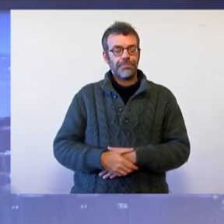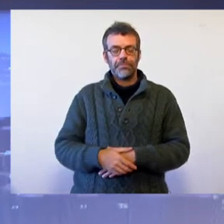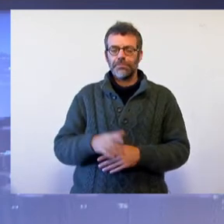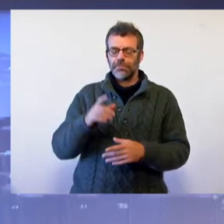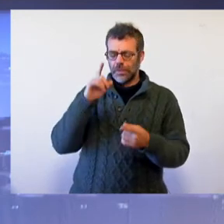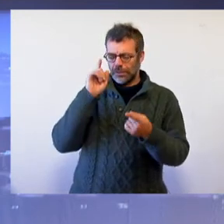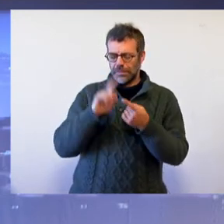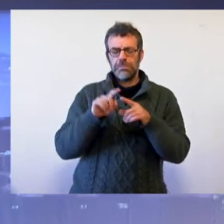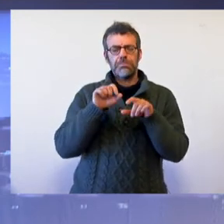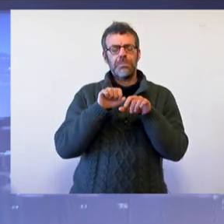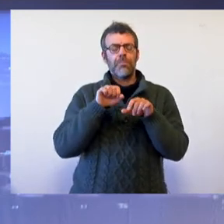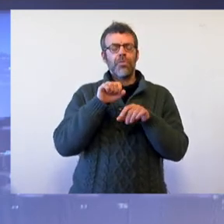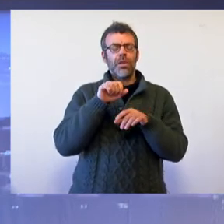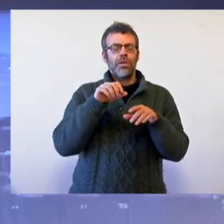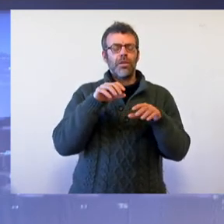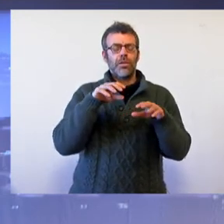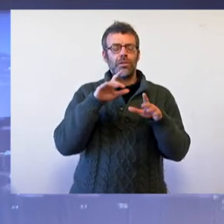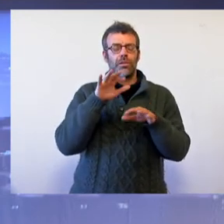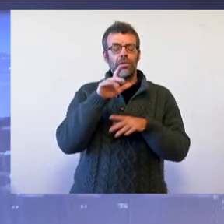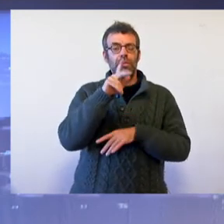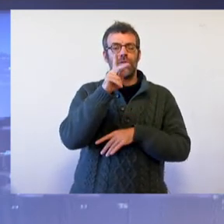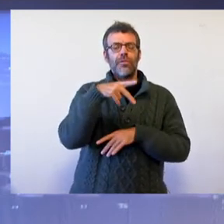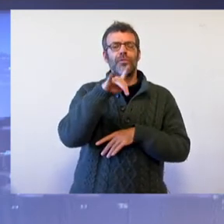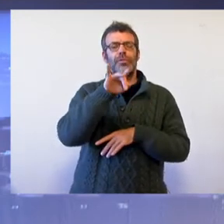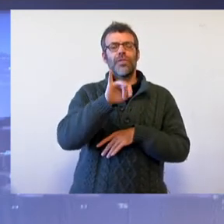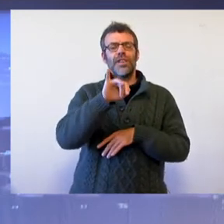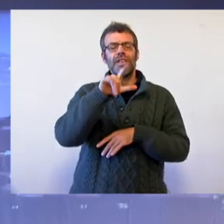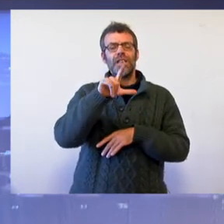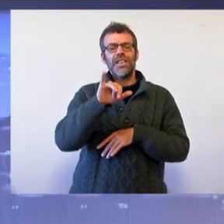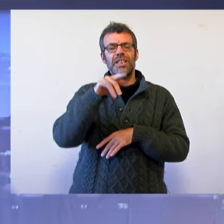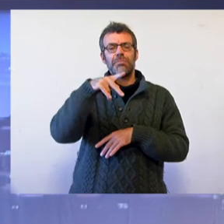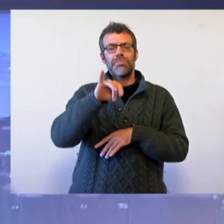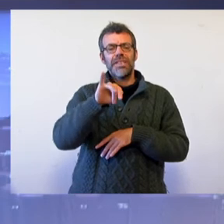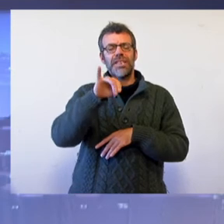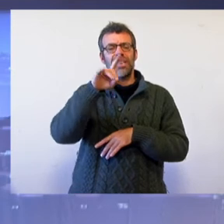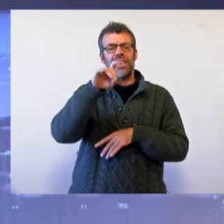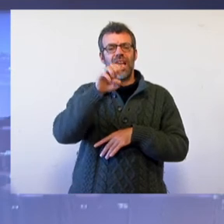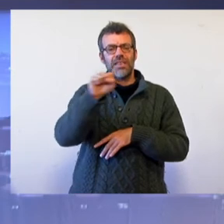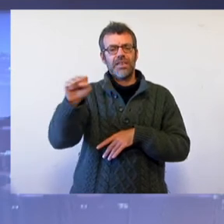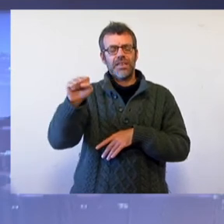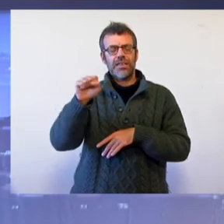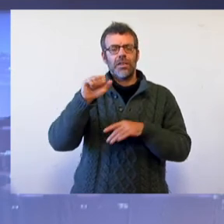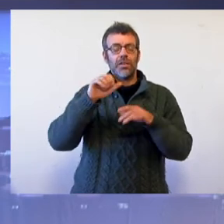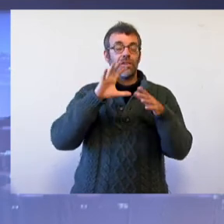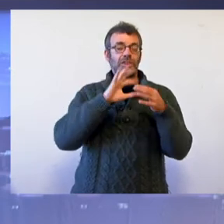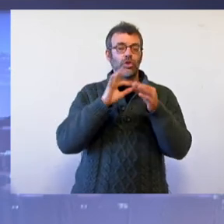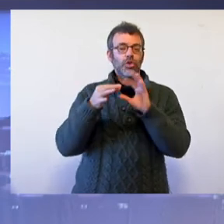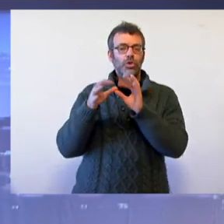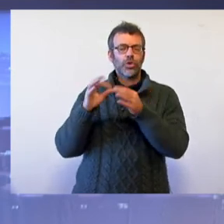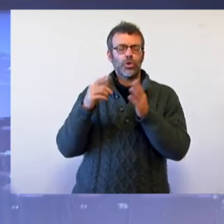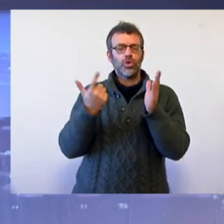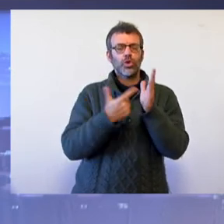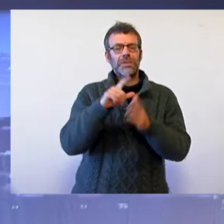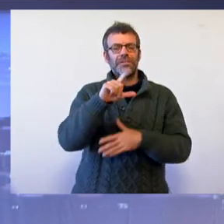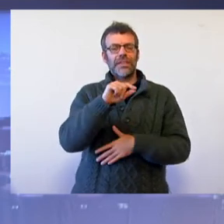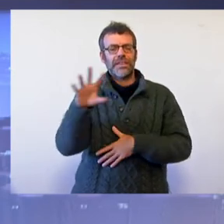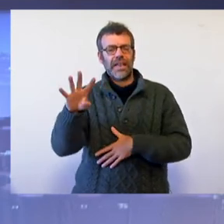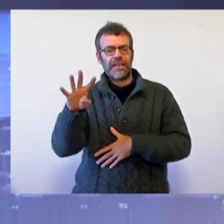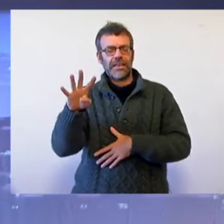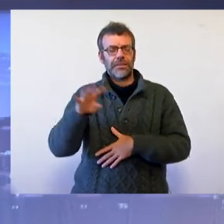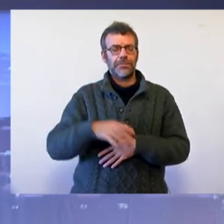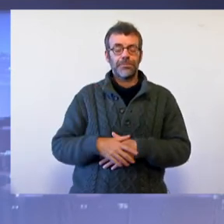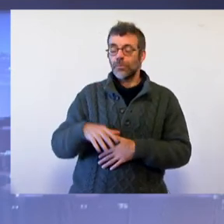Philippides et les Jeux 2024 et l'équipement sportif. Merci, monsieur le maire. Et en un mot, d'ailleurs, dire aussi que sur le collège de Simone